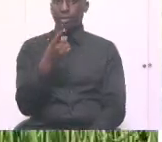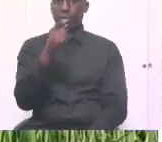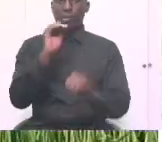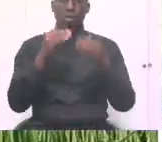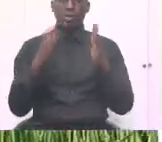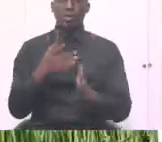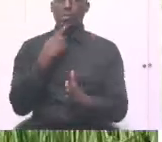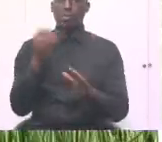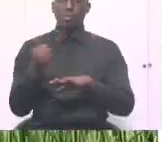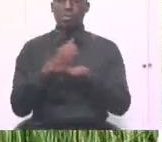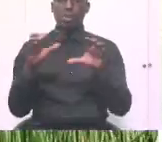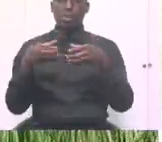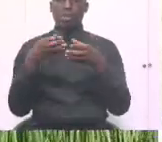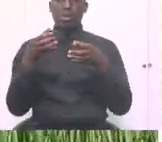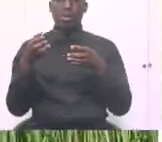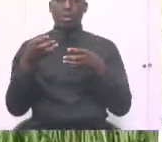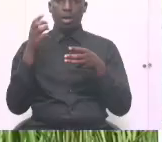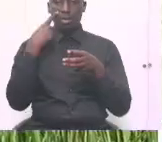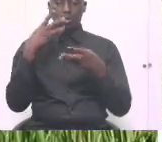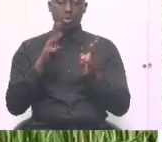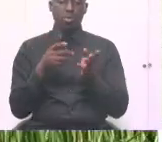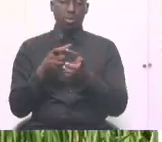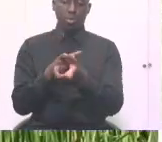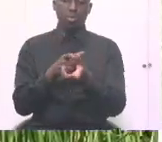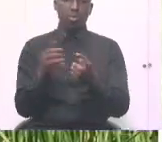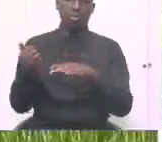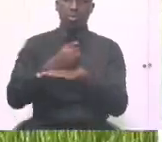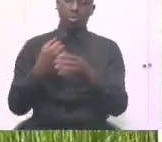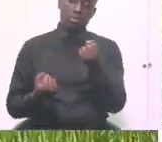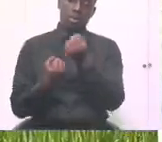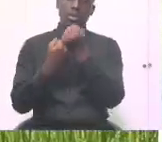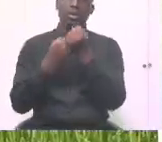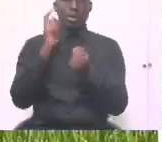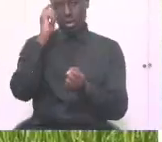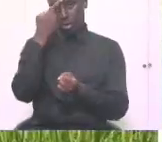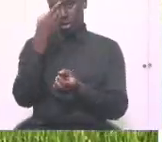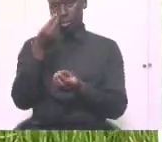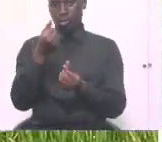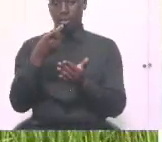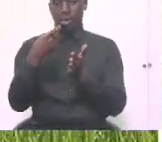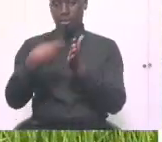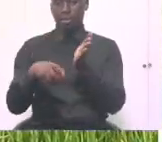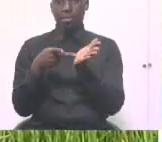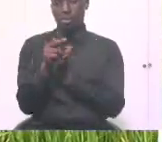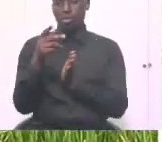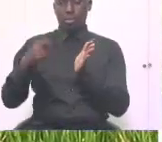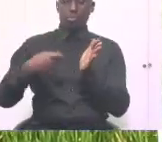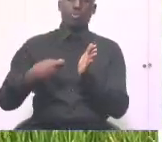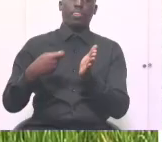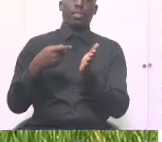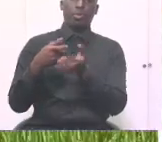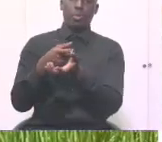bahinzi bakwiye kwishyira hamwe bakishyura uburyo bwo kuhira, bityo ko banashyirirwaho nkunganire ya leta, bityo ko icyo kiguzi cy'amazi bakishyura moteri zuhira bagahabwa